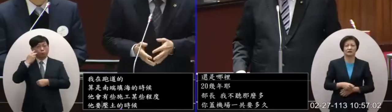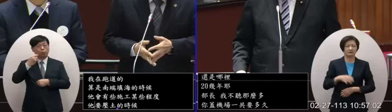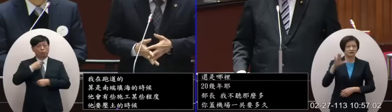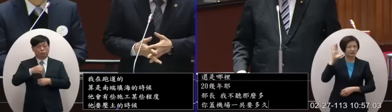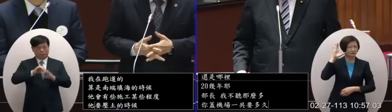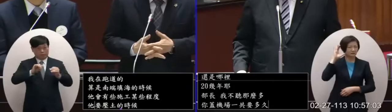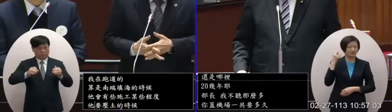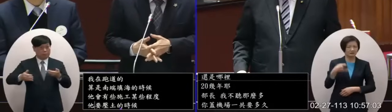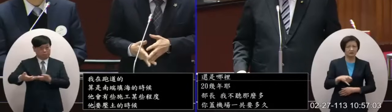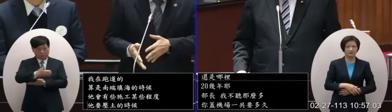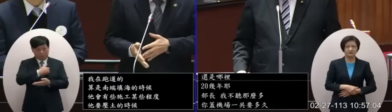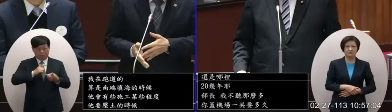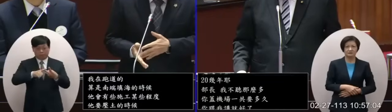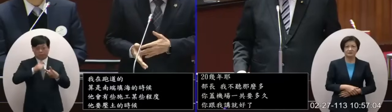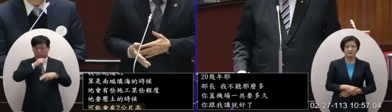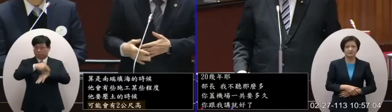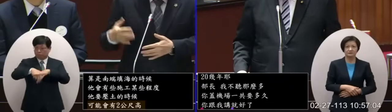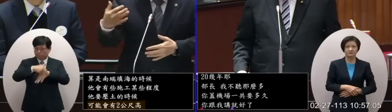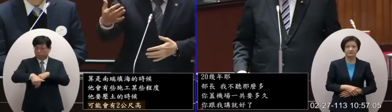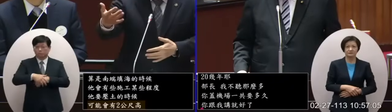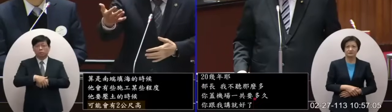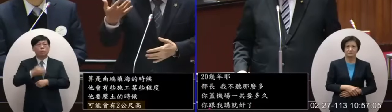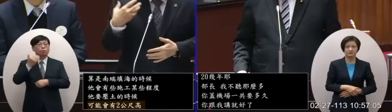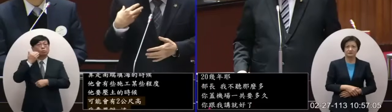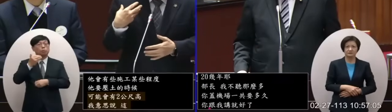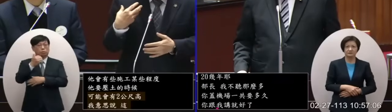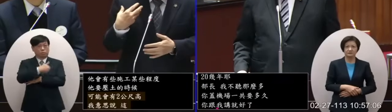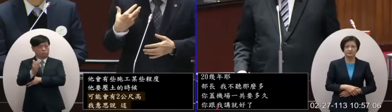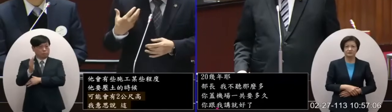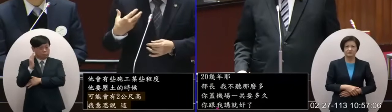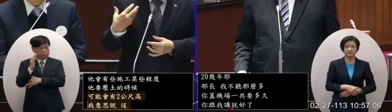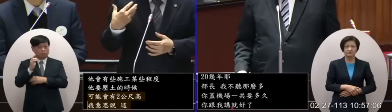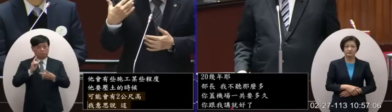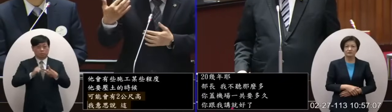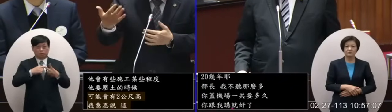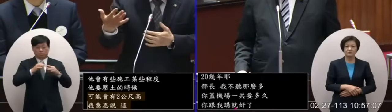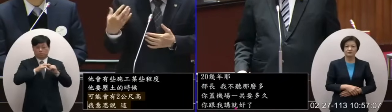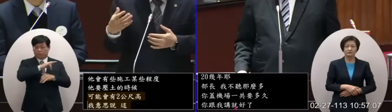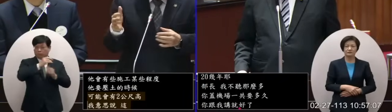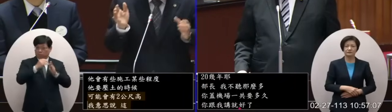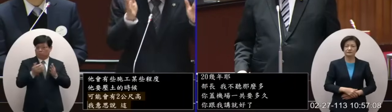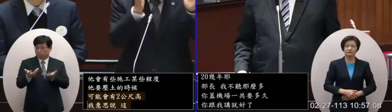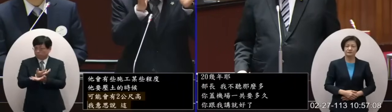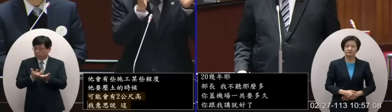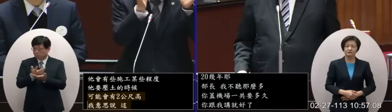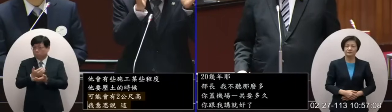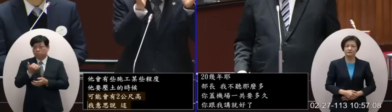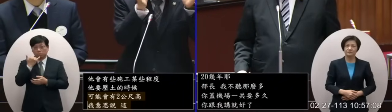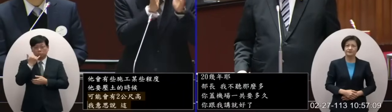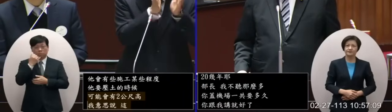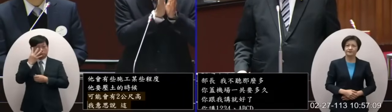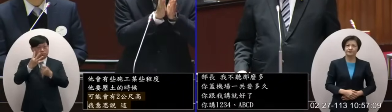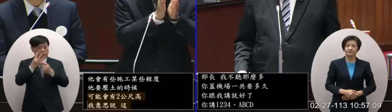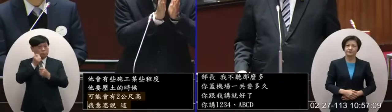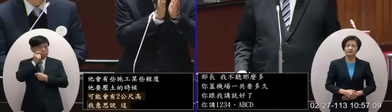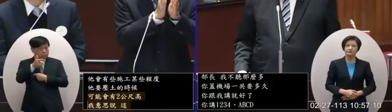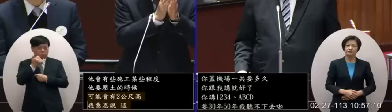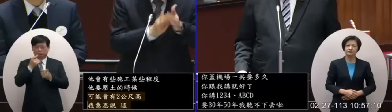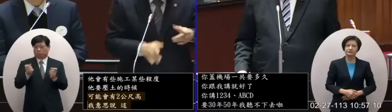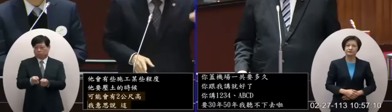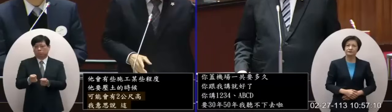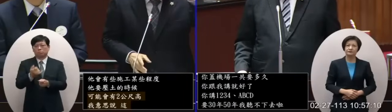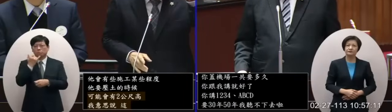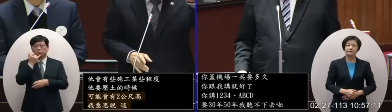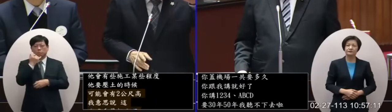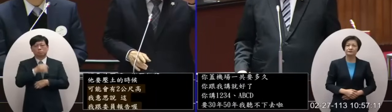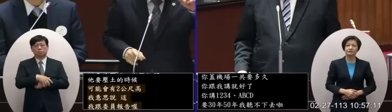用地取得还有设计的这个阶段，如果县政府跟我们民航局来沟通的话，我想可以把4年6个月缩短